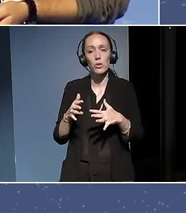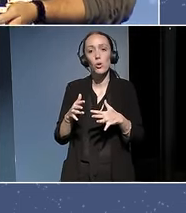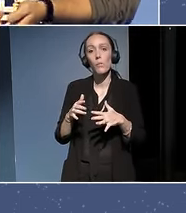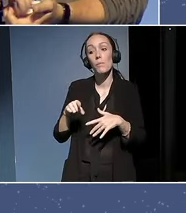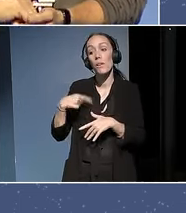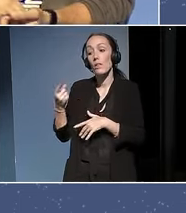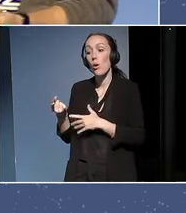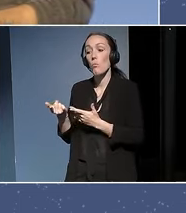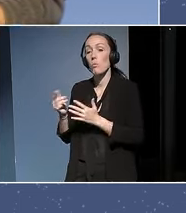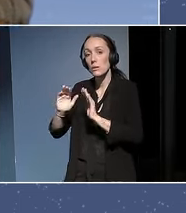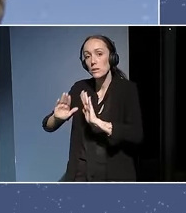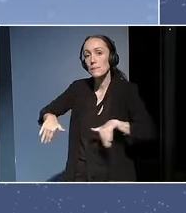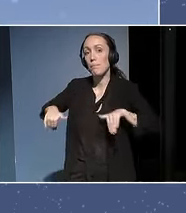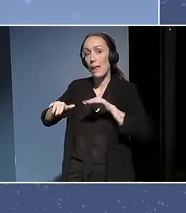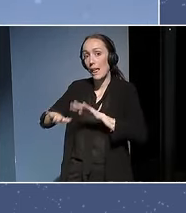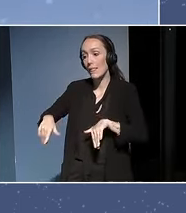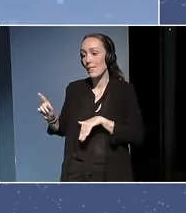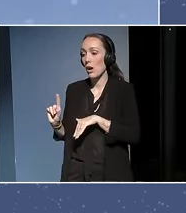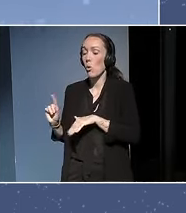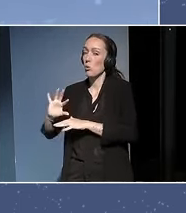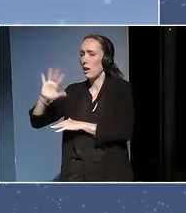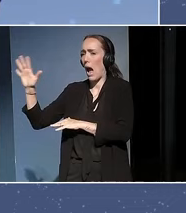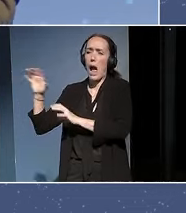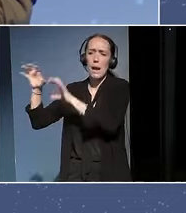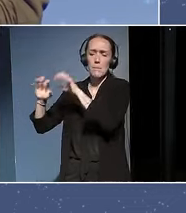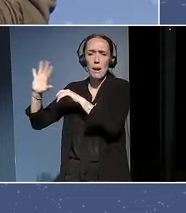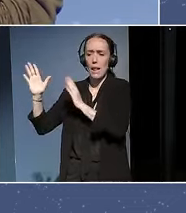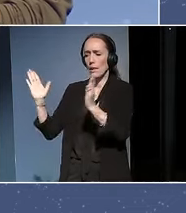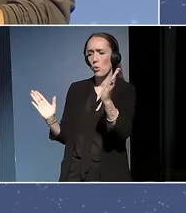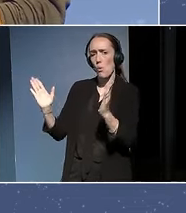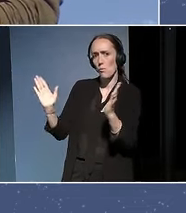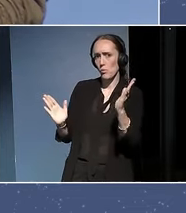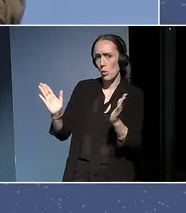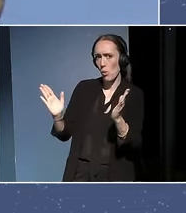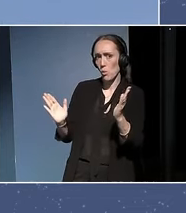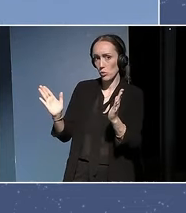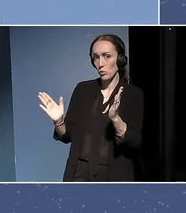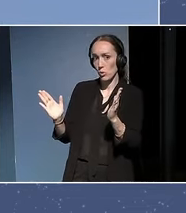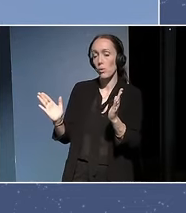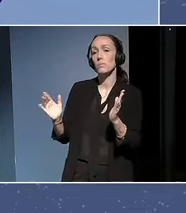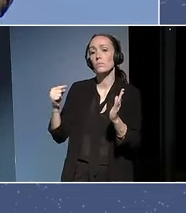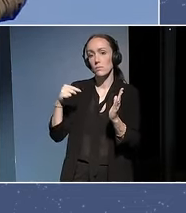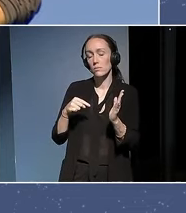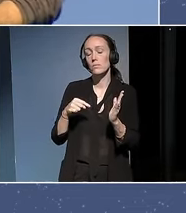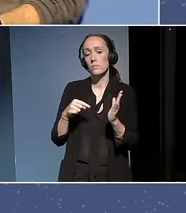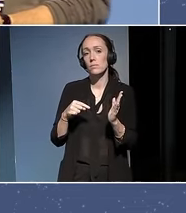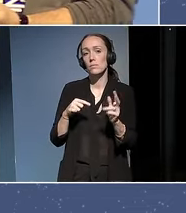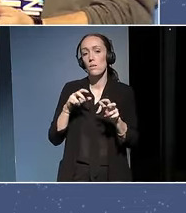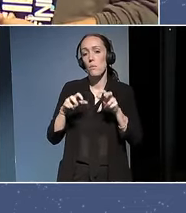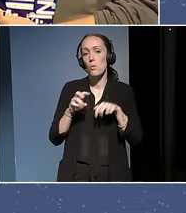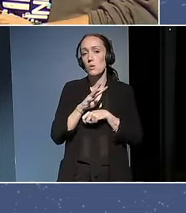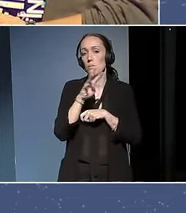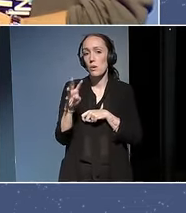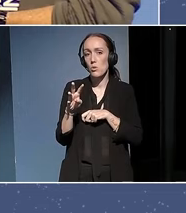spinta che potevano dare altre code di altri dinosauri e questa è quella che ha dato la la spinta